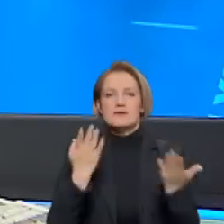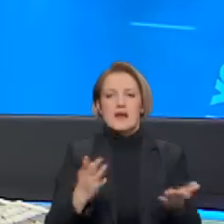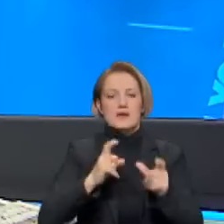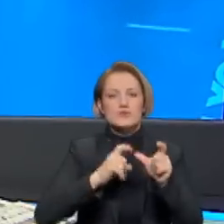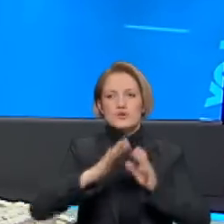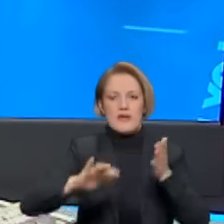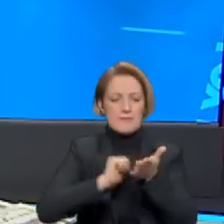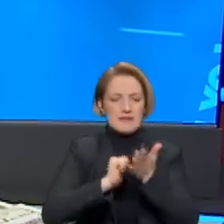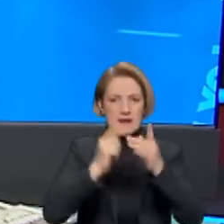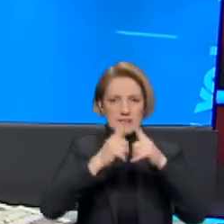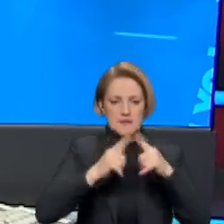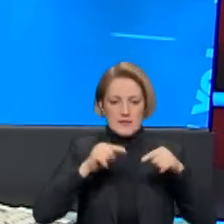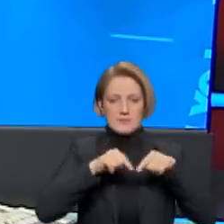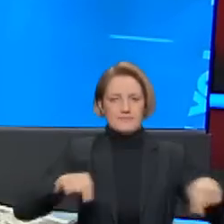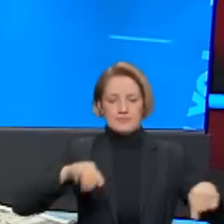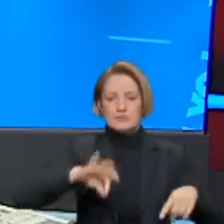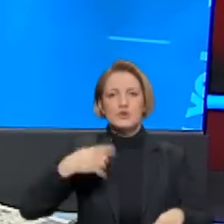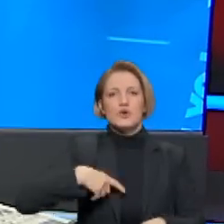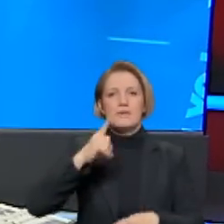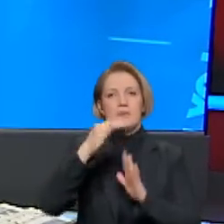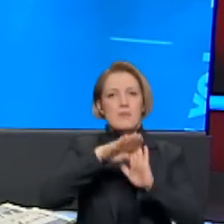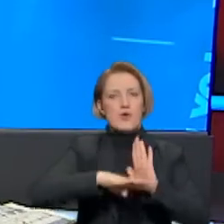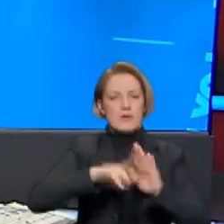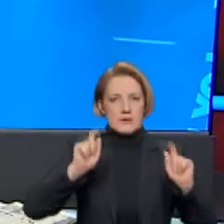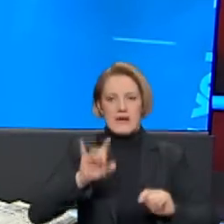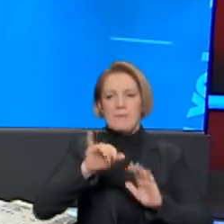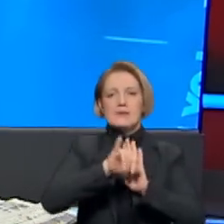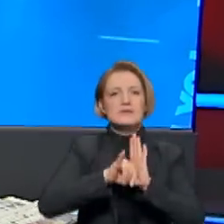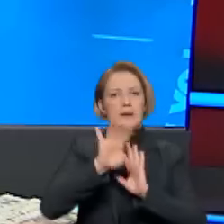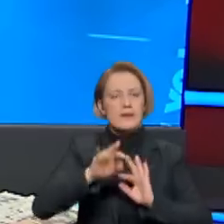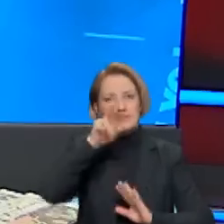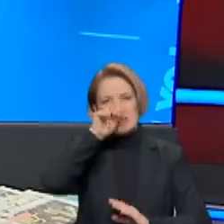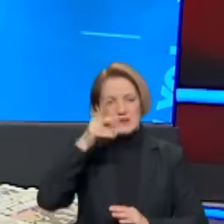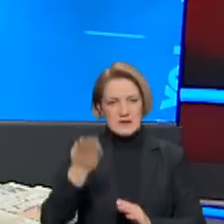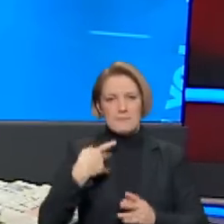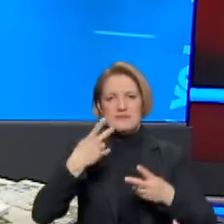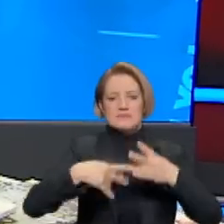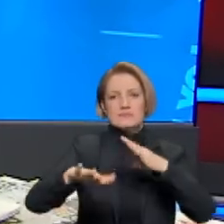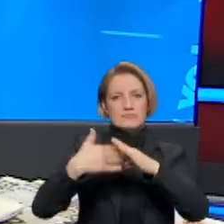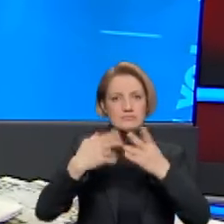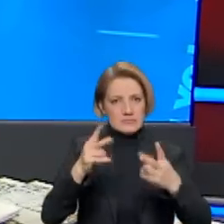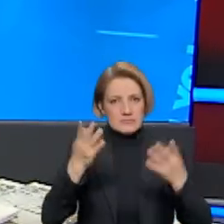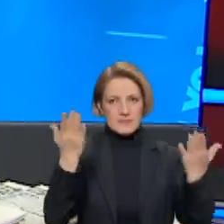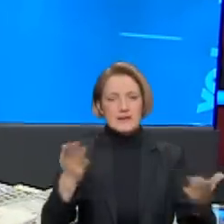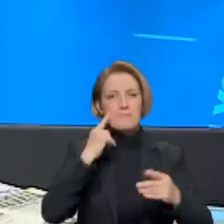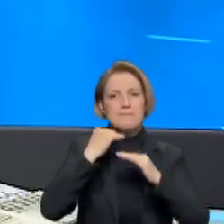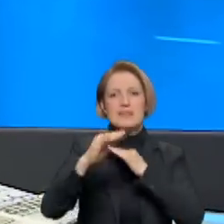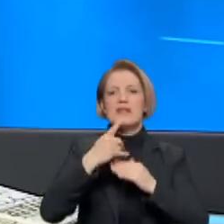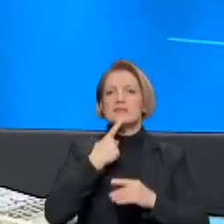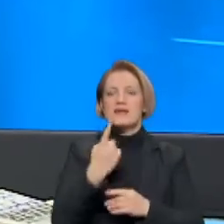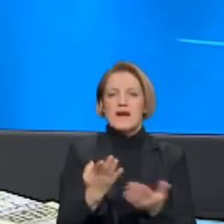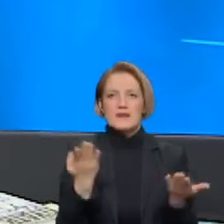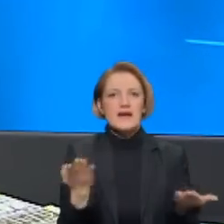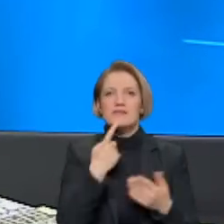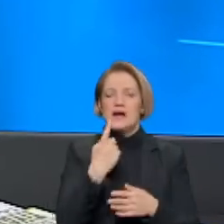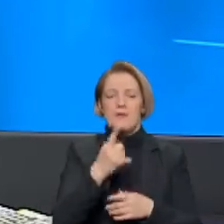medya hesaplarımızı görüyorsunuz. Bugün özel bir yayın gerçekleştireceğiz. Hem Instagram'dan hem de Twitter'dan bizlere ulaşabilirsiniz. Millet ne der başlığı